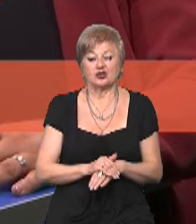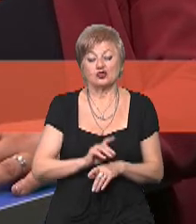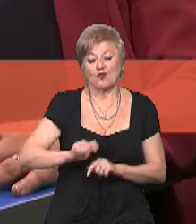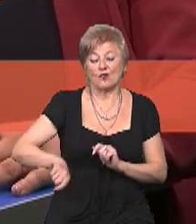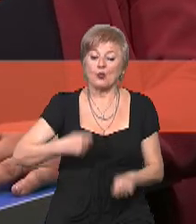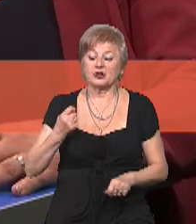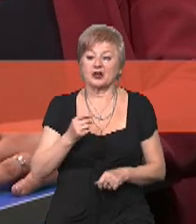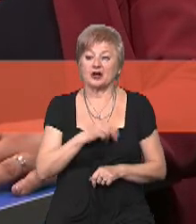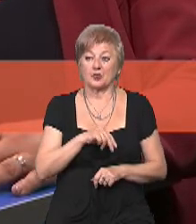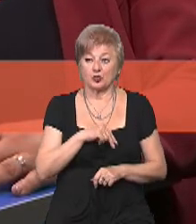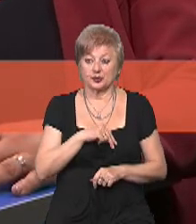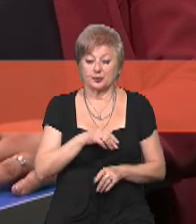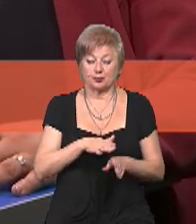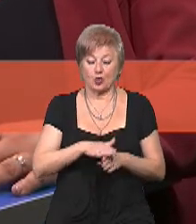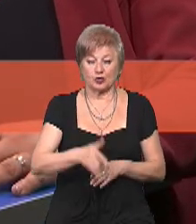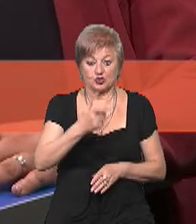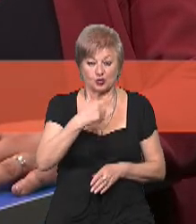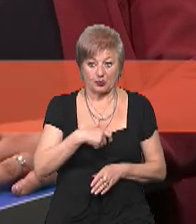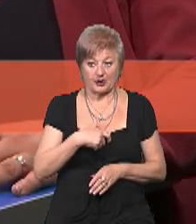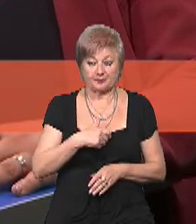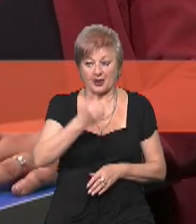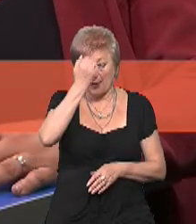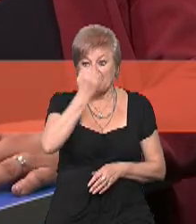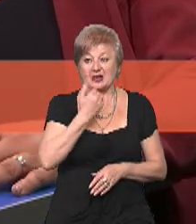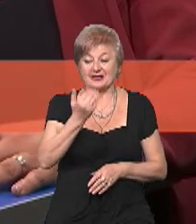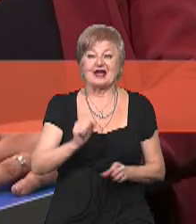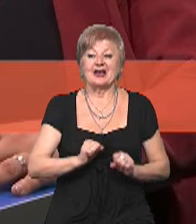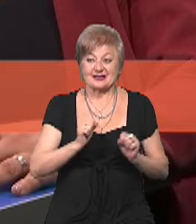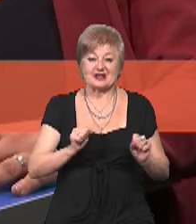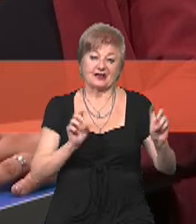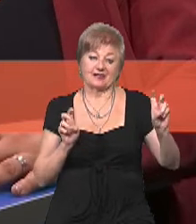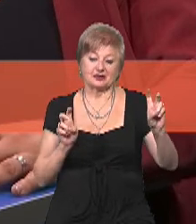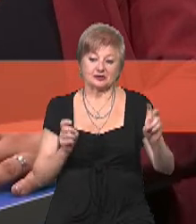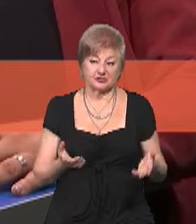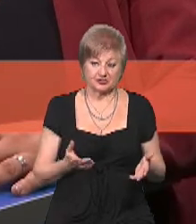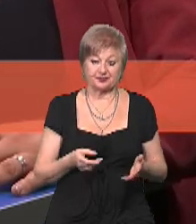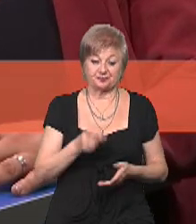убыток полностью себе, благодаря стараниям в